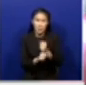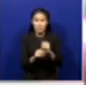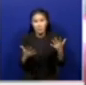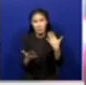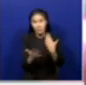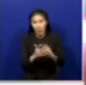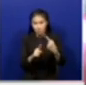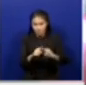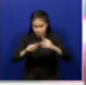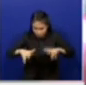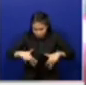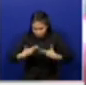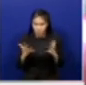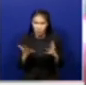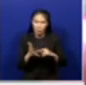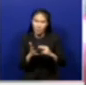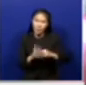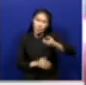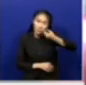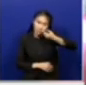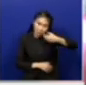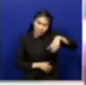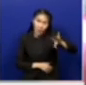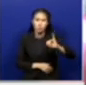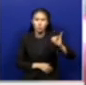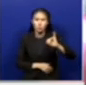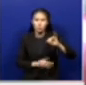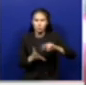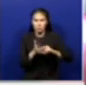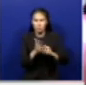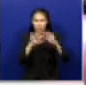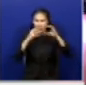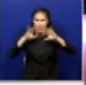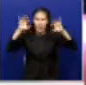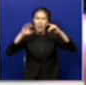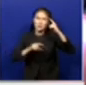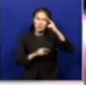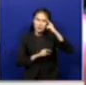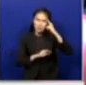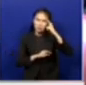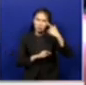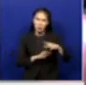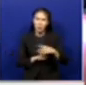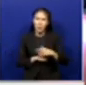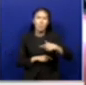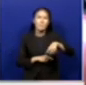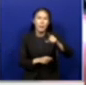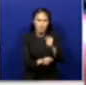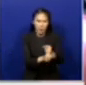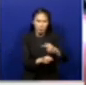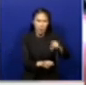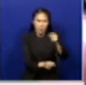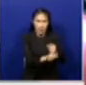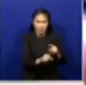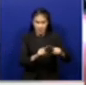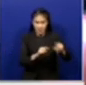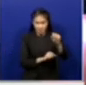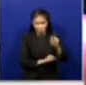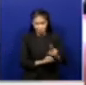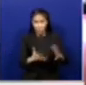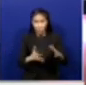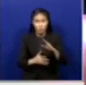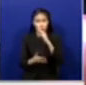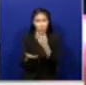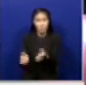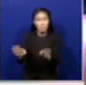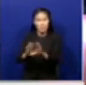าเงินไม่ได้เขาก็กลับบ้านอันนี้คือสิ่งที่รัฐบาลคิดไปทำไปแต่ไม่ได้วางแผนรองรับถ้าคุณปิดคนก